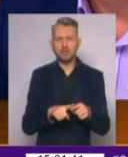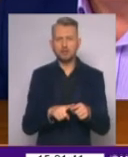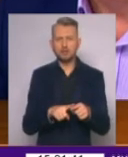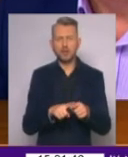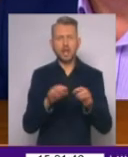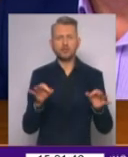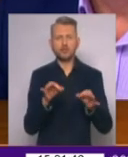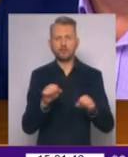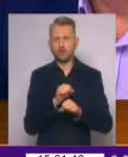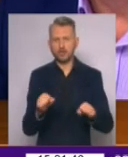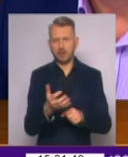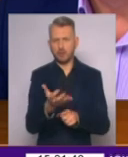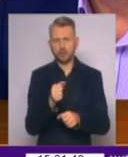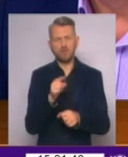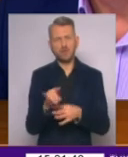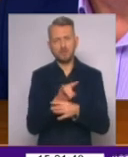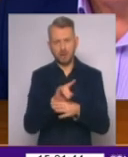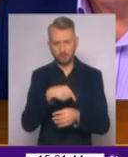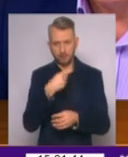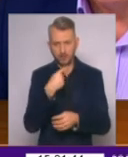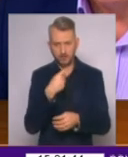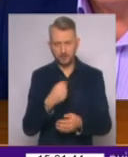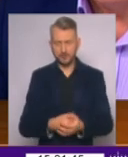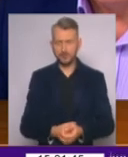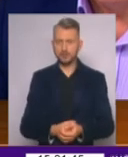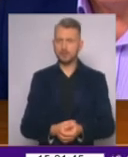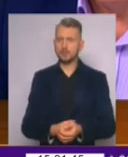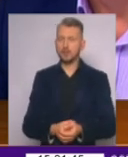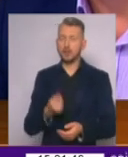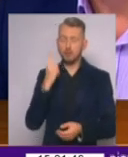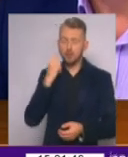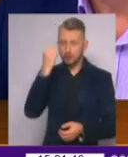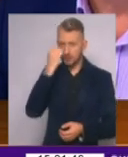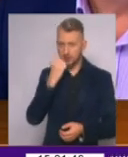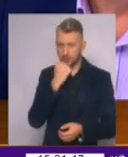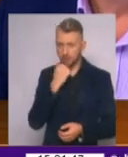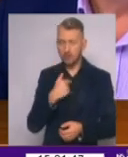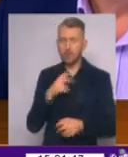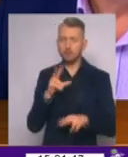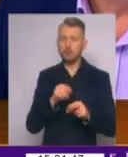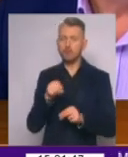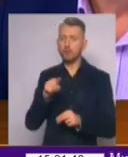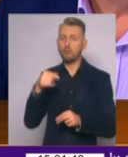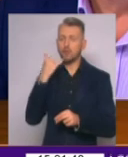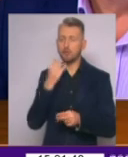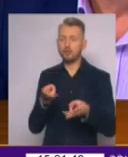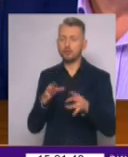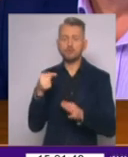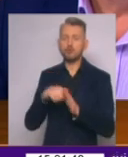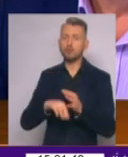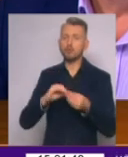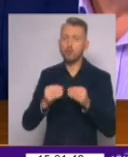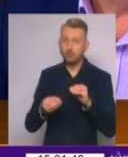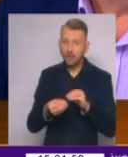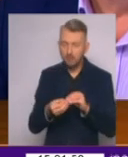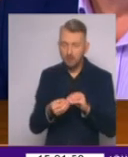Ничего нельзя получить, так что вы неправду говорите. Так, почули, дякуємо. Дивіться. Я сподіваюся, що ви номер телефону залишили. В чому проблема